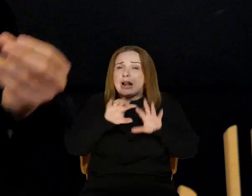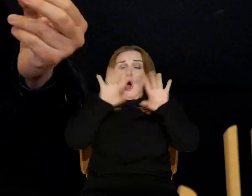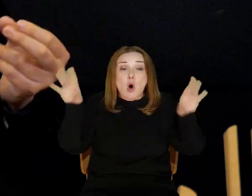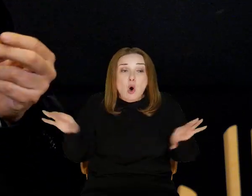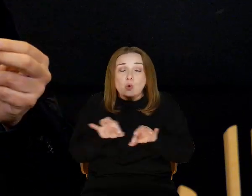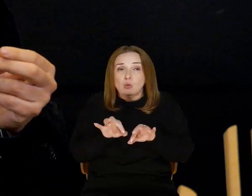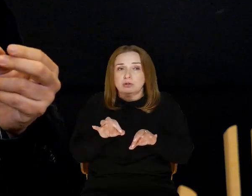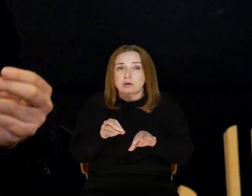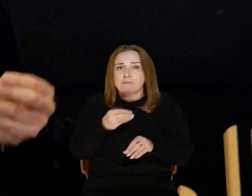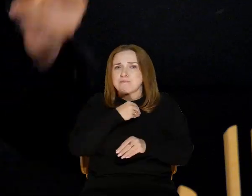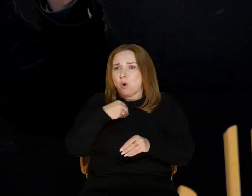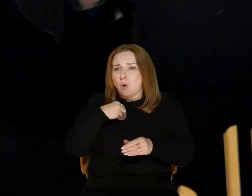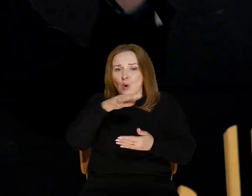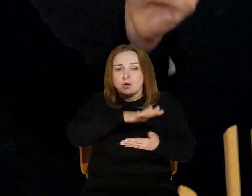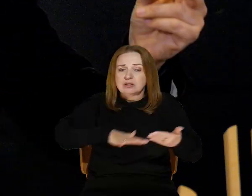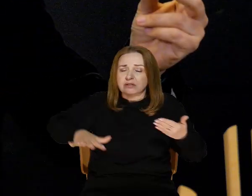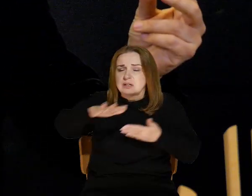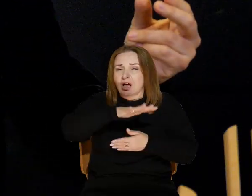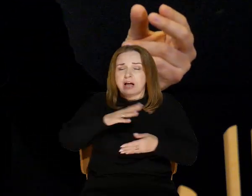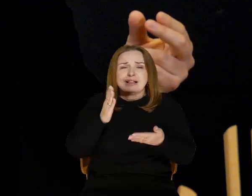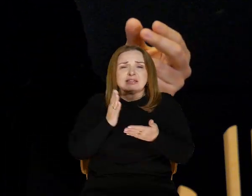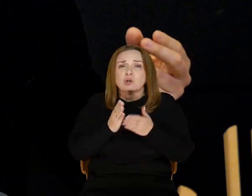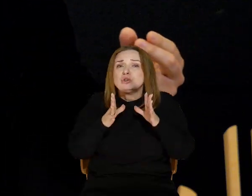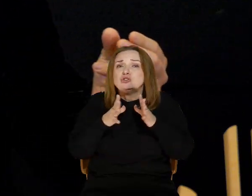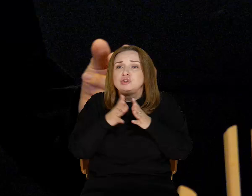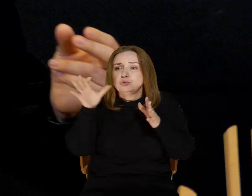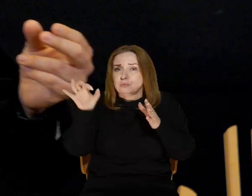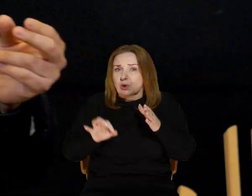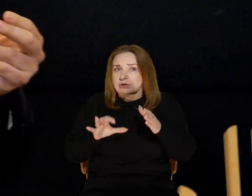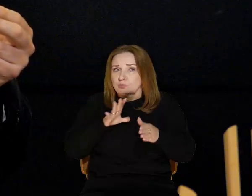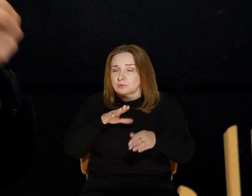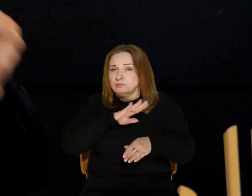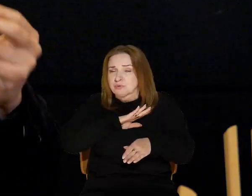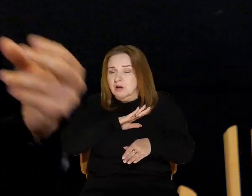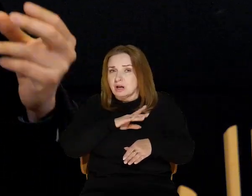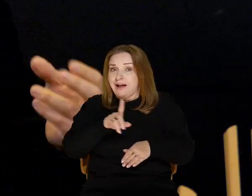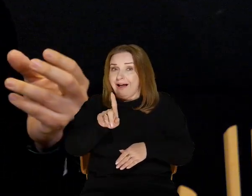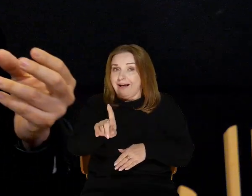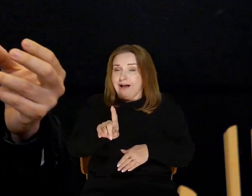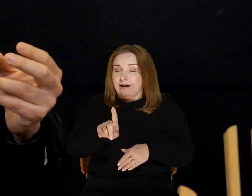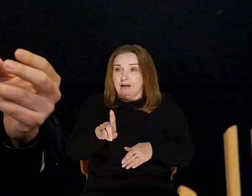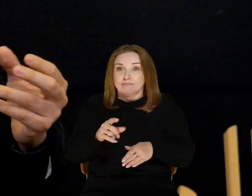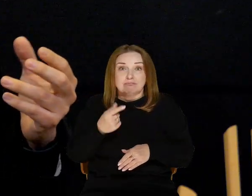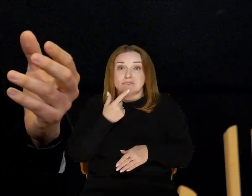można powiedzieć stracili, ktoś by mógł powiedzieć tylko 10% swojej populacji, no ale zaraz, w bardzo krótkim